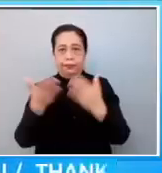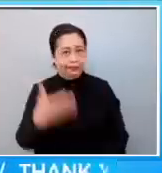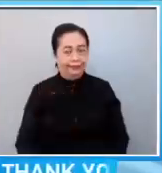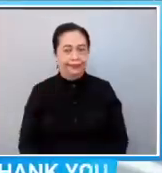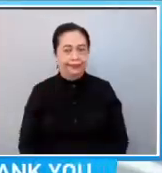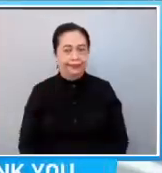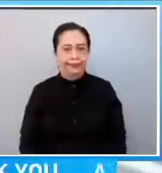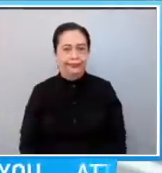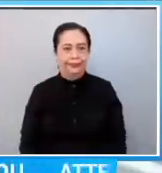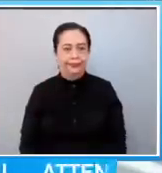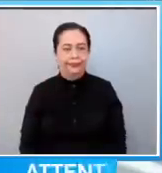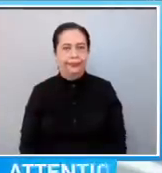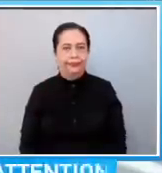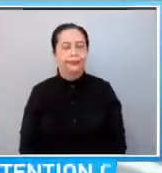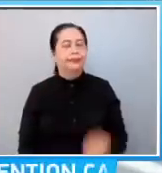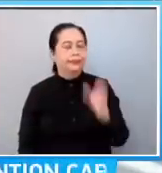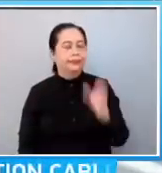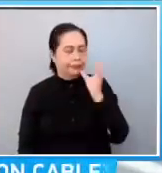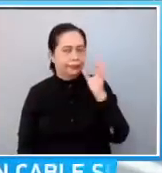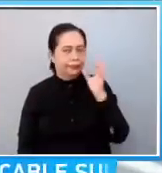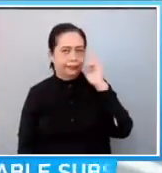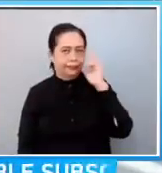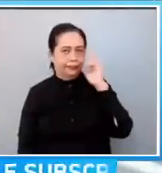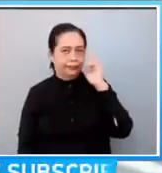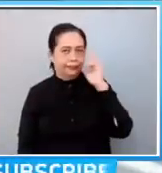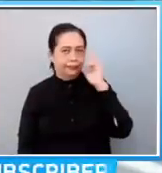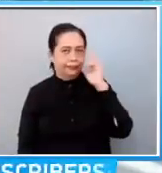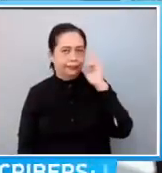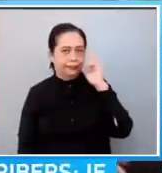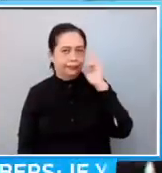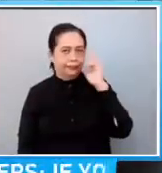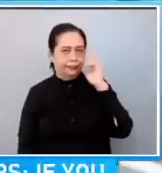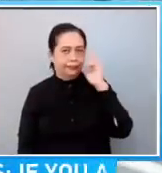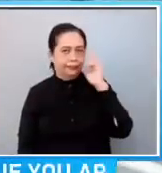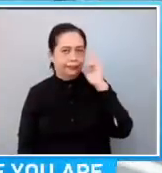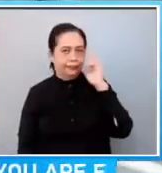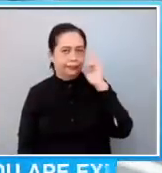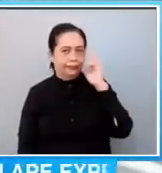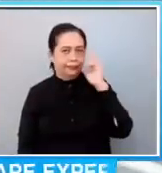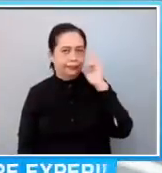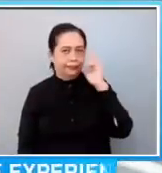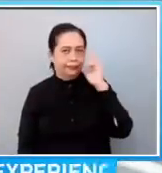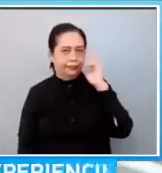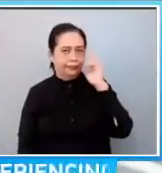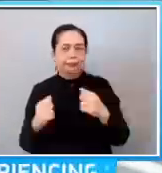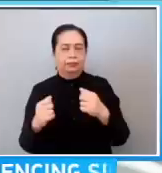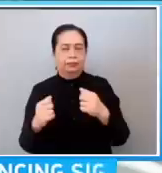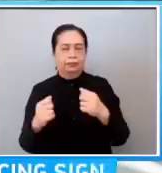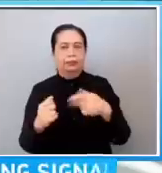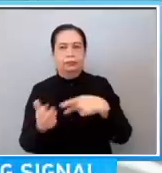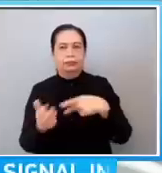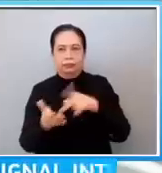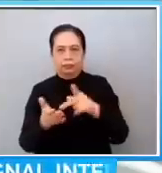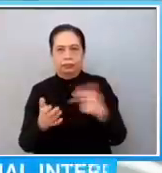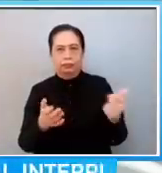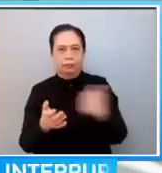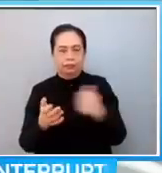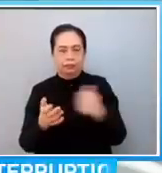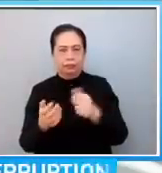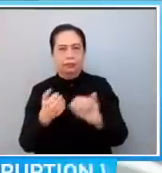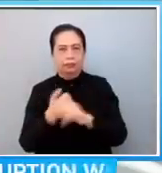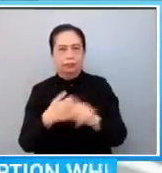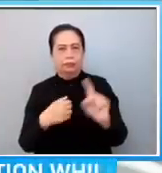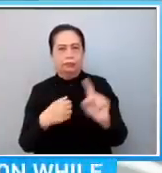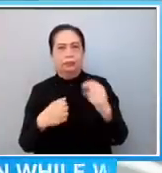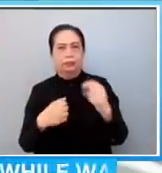Connie Raffi, unang araw nga ng dagdag pisong pamasahe sa mga jeep at unang araw din na may bayad na ulit sa